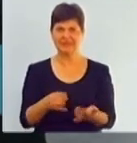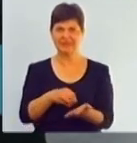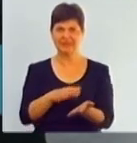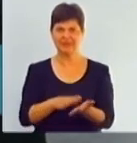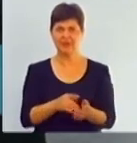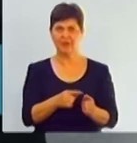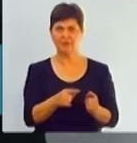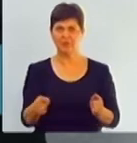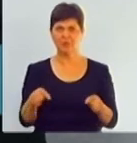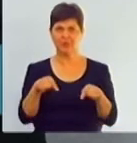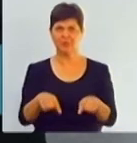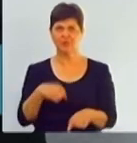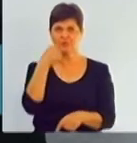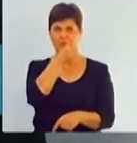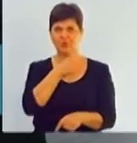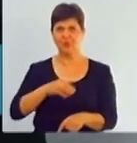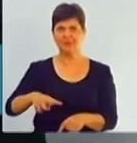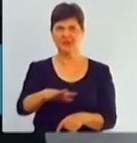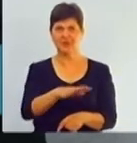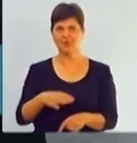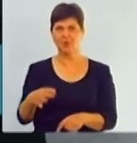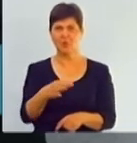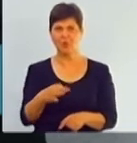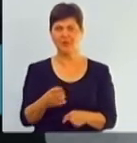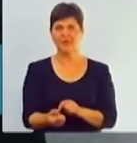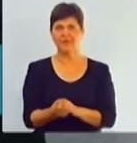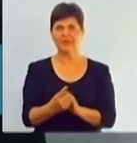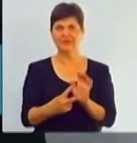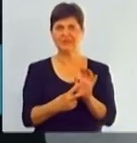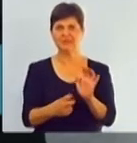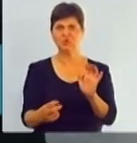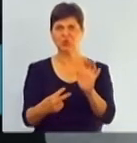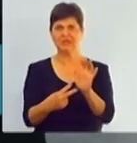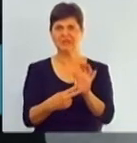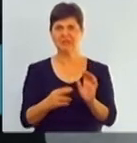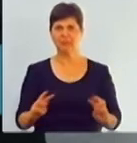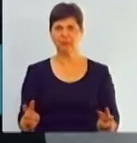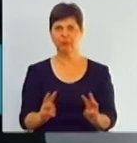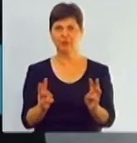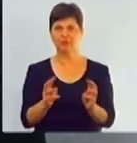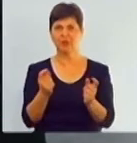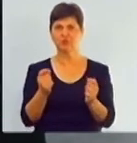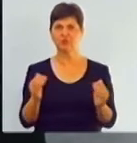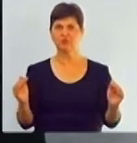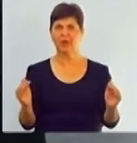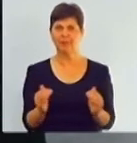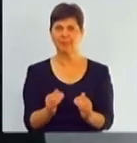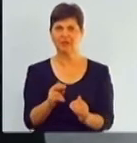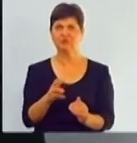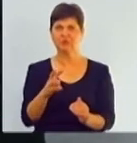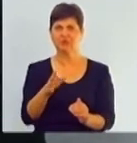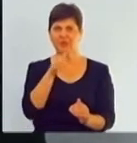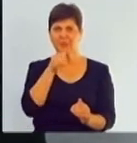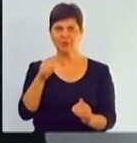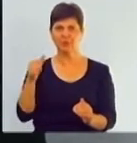року на території області виникло 707 пожеж, що менше, ніж аналогічний період, за аналогічний період минулого року,